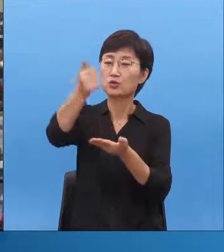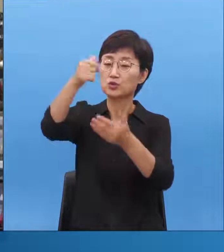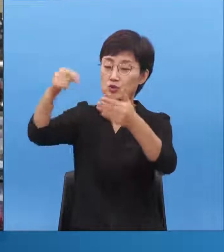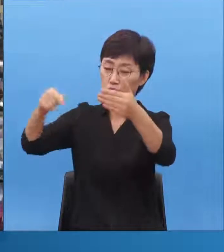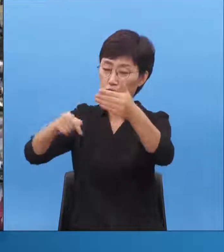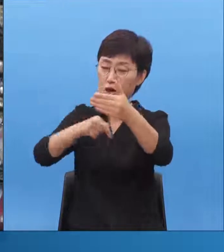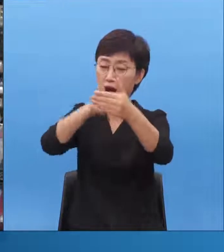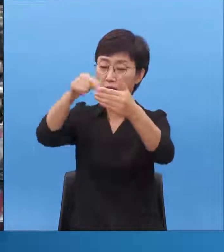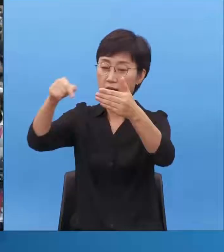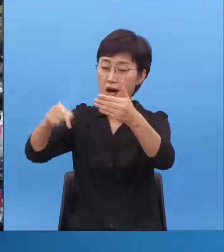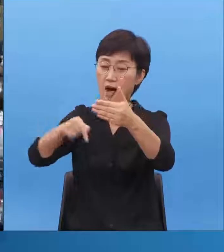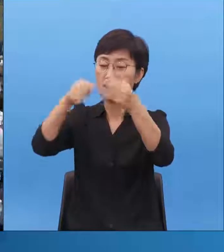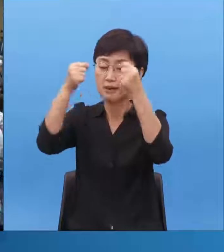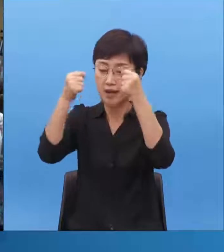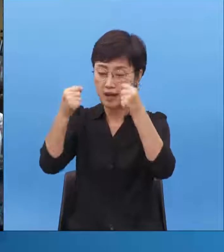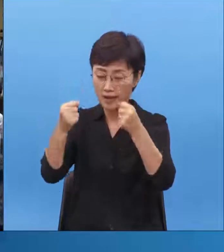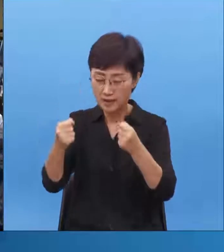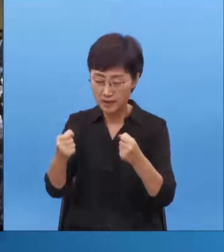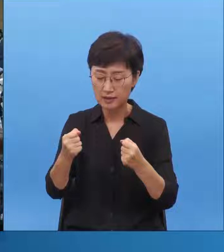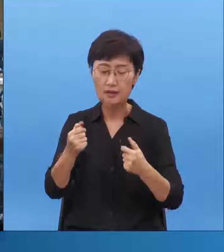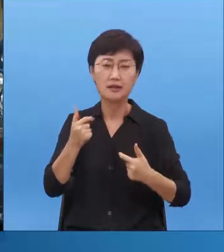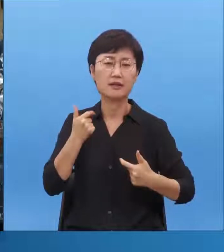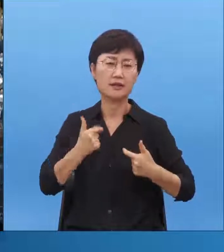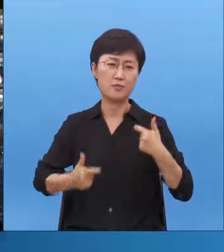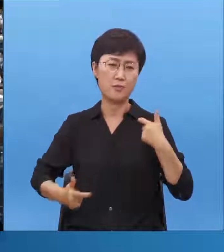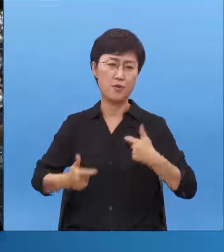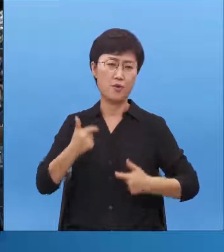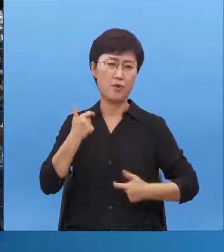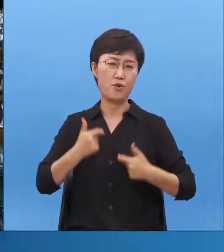주 안에 기쁨